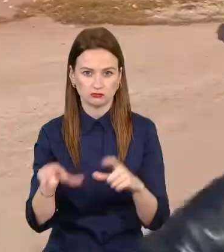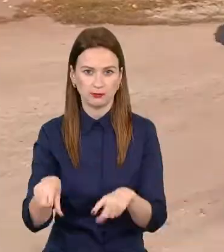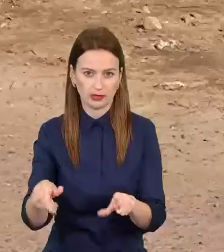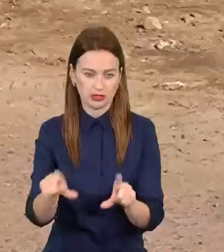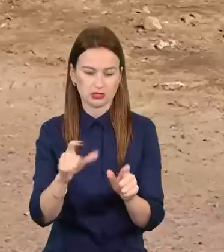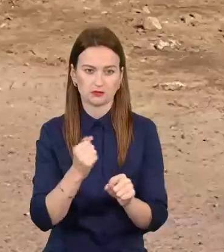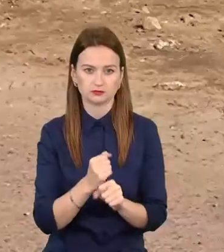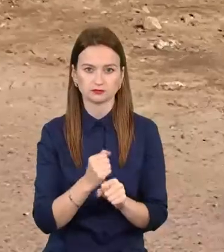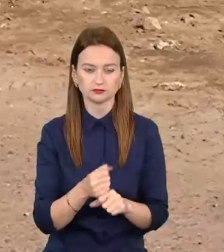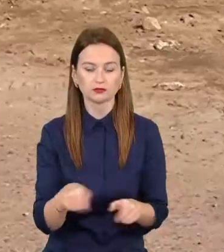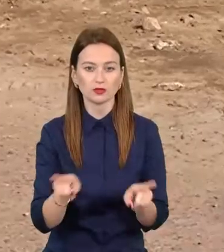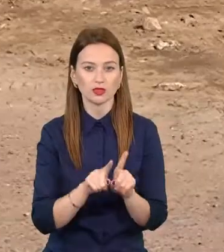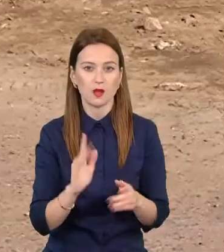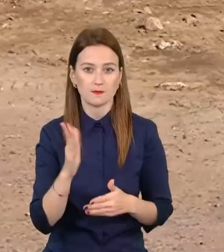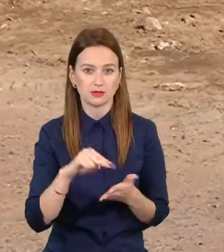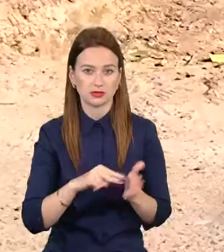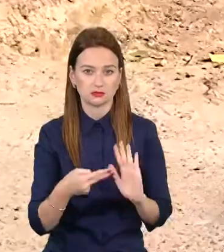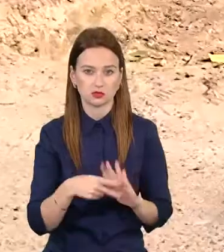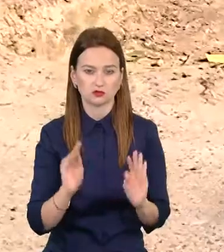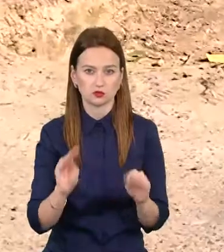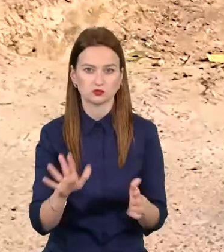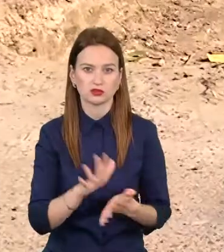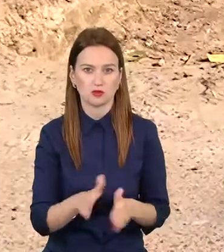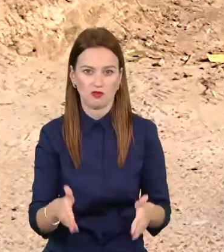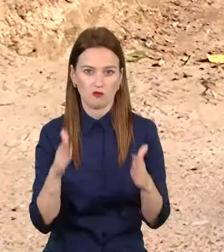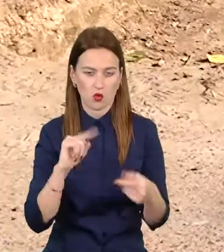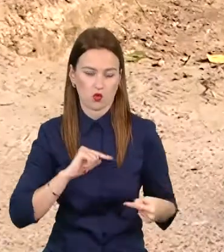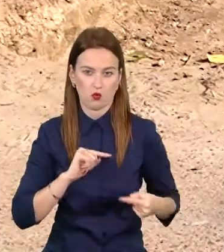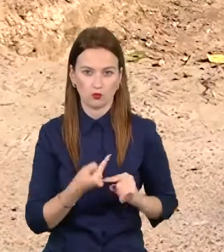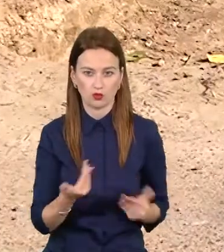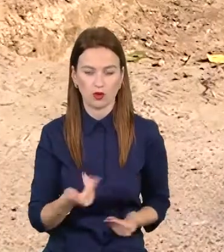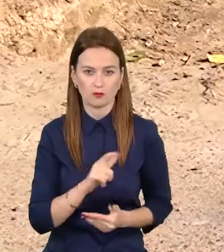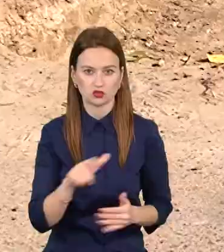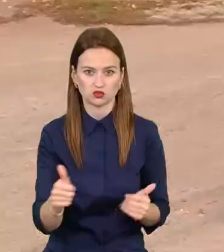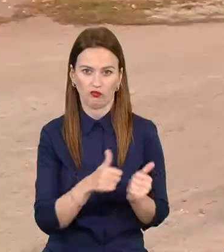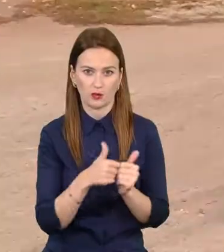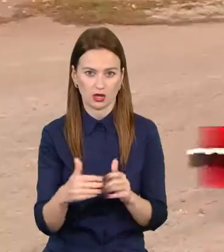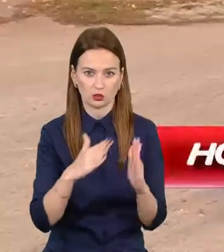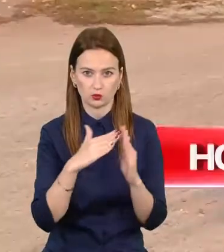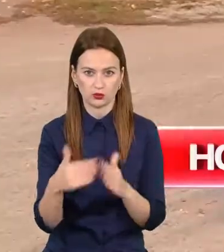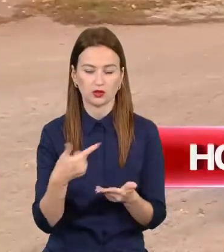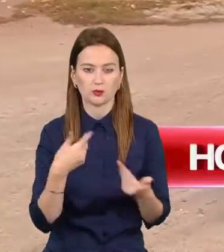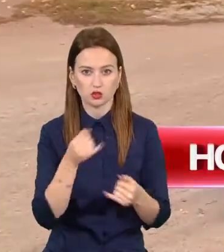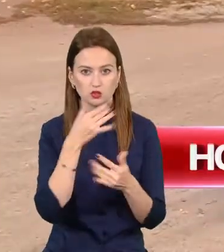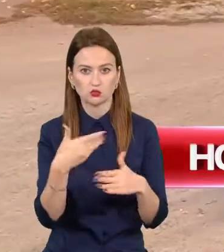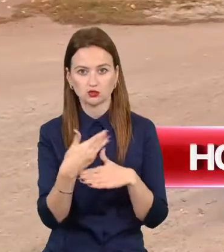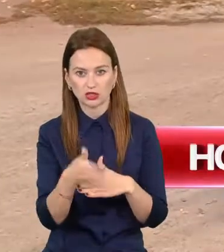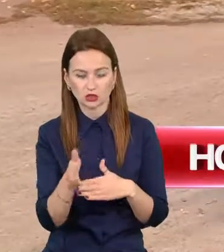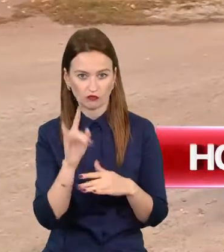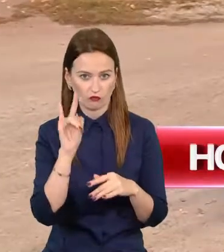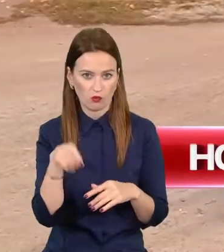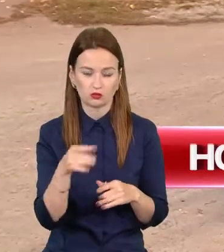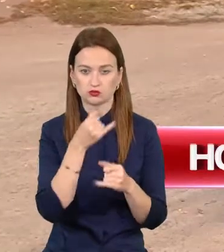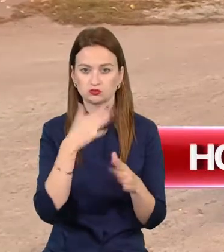привезли сюда. Така перспектива розміщення сміттєвих баків обурює мешканців прилеглих будинків. Мы не можем ни открыть форточку потом, мы не